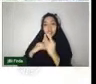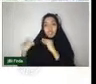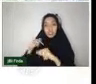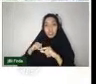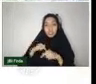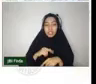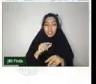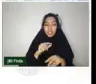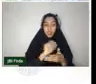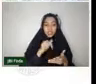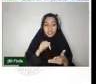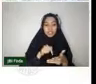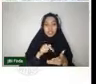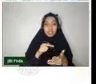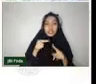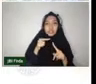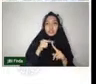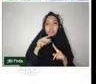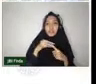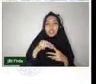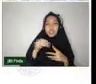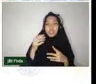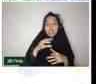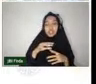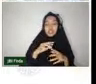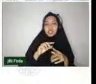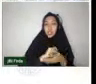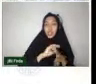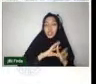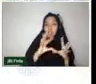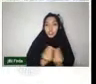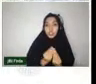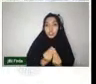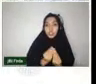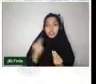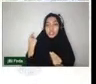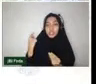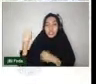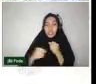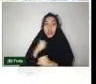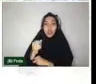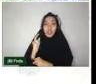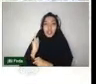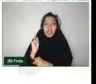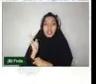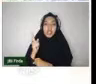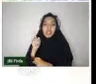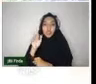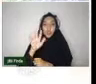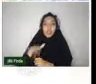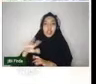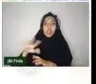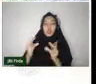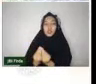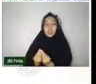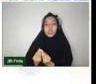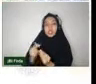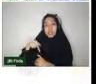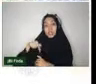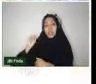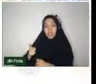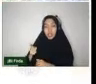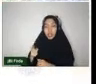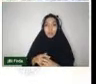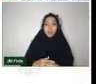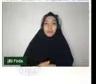adalah sekolah yang ditunjuk sebagai sekolah inklusi. Jadi setiap tahunnya kemarin ada satu anak inklusi, sekarang juga ada anak inklusi saya melihat di kelas saya.